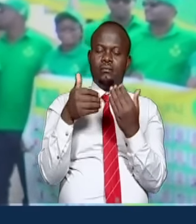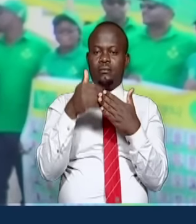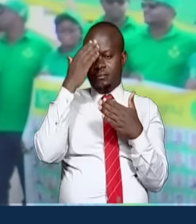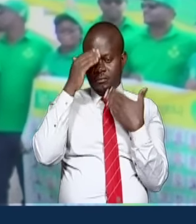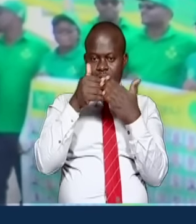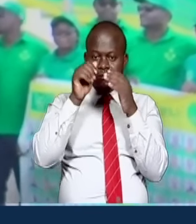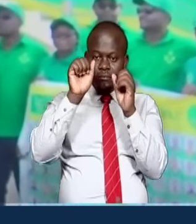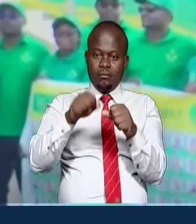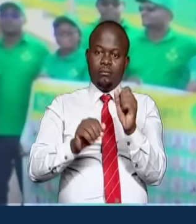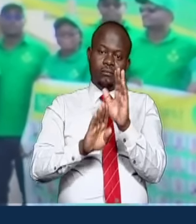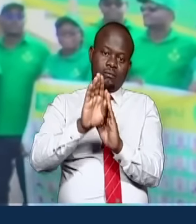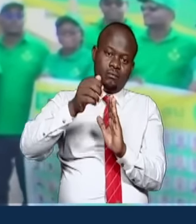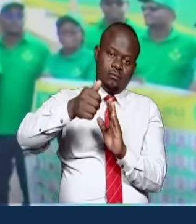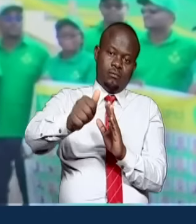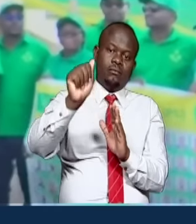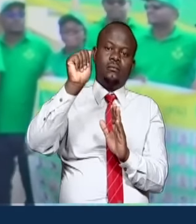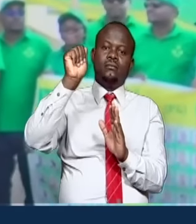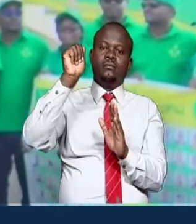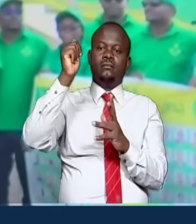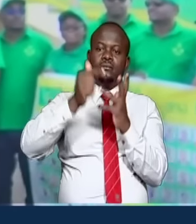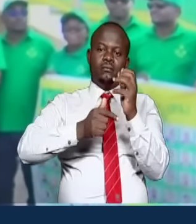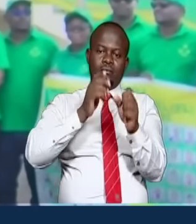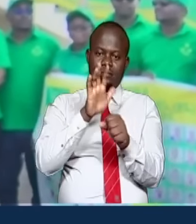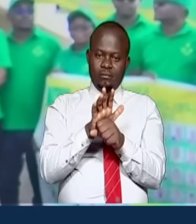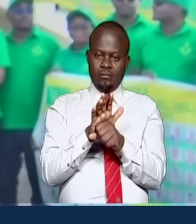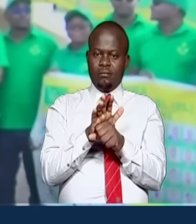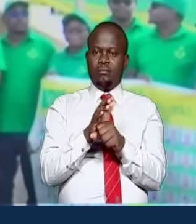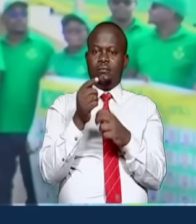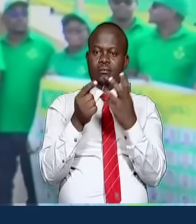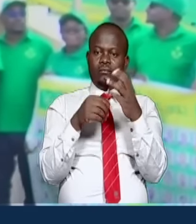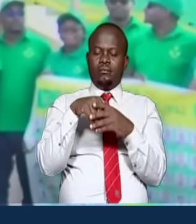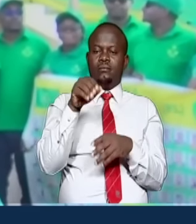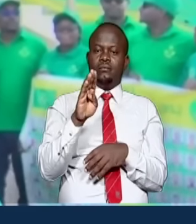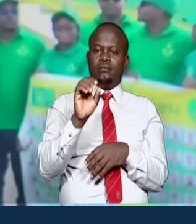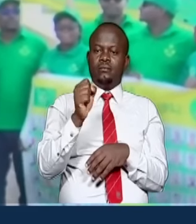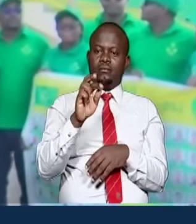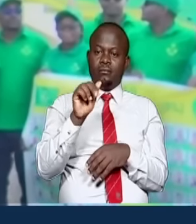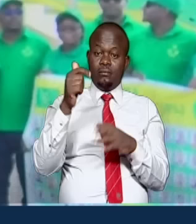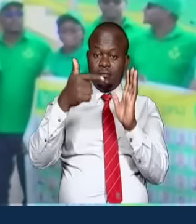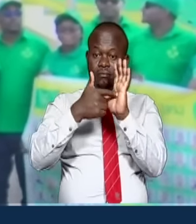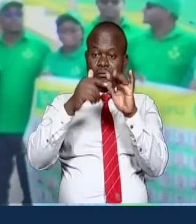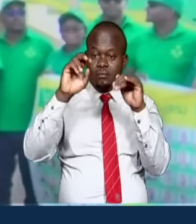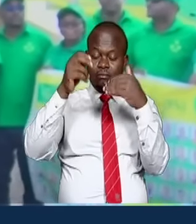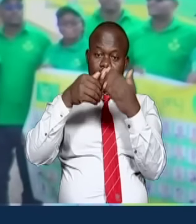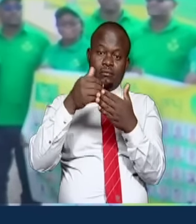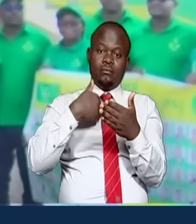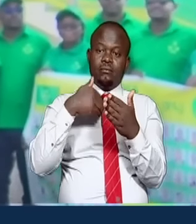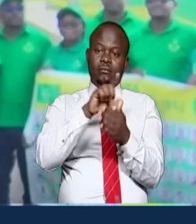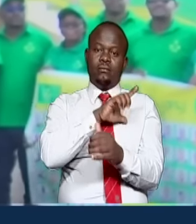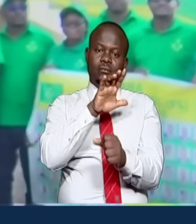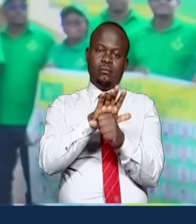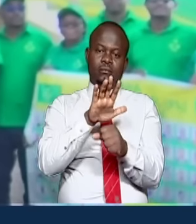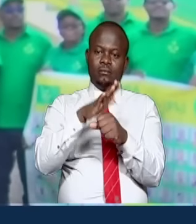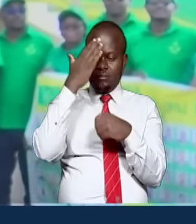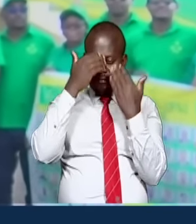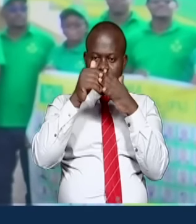ngo babashe kwiteza imbere. Hari ibintu byinshi biri hano mu Bugesera bigaragaza ko gafite amahirwe menshi yo kugira